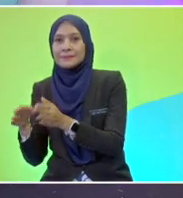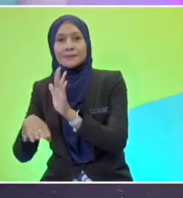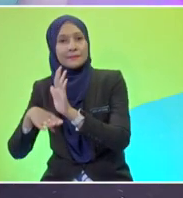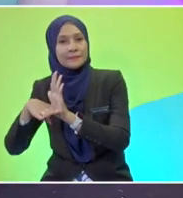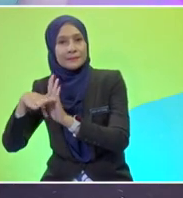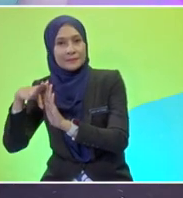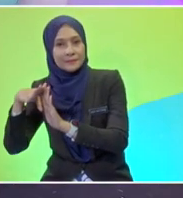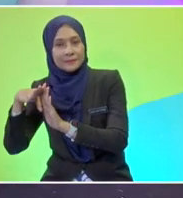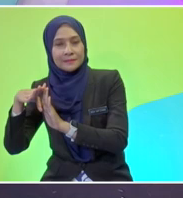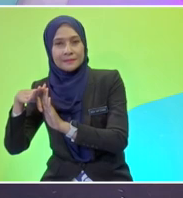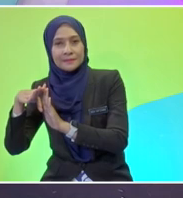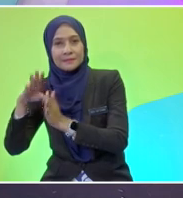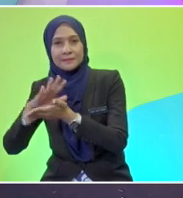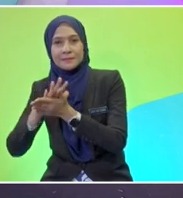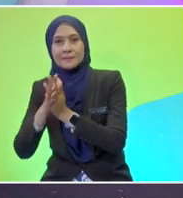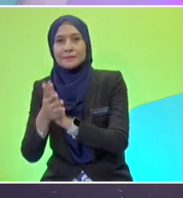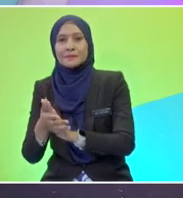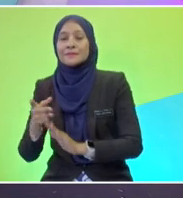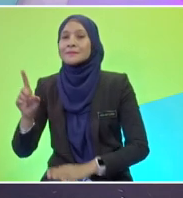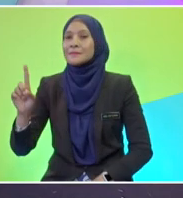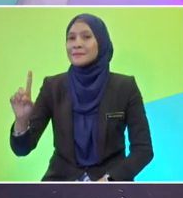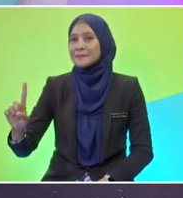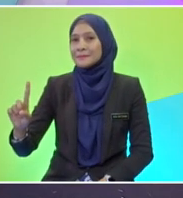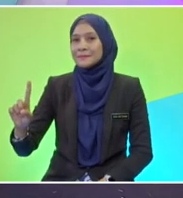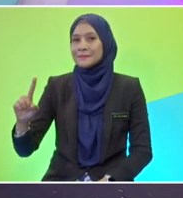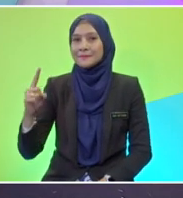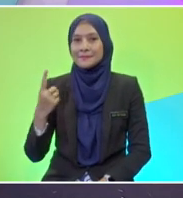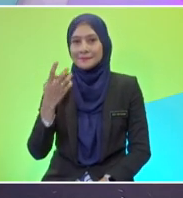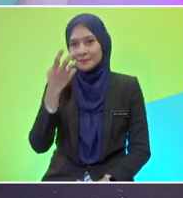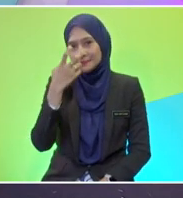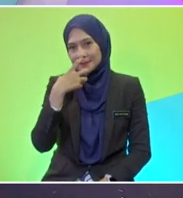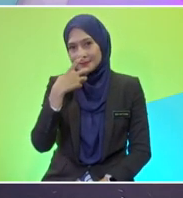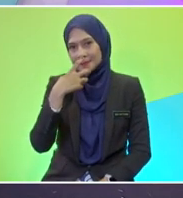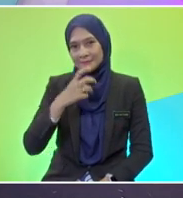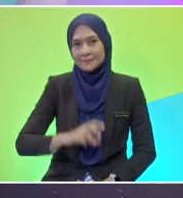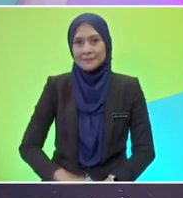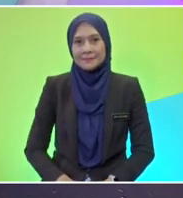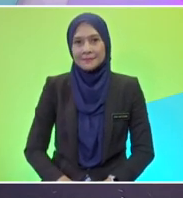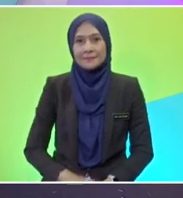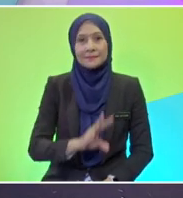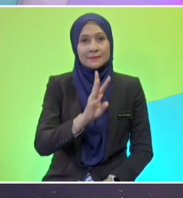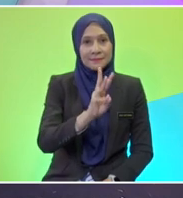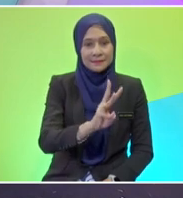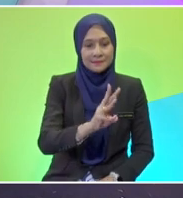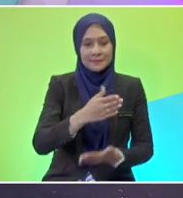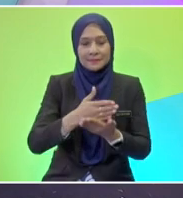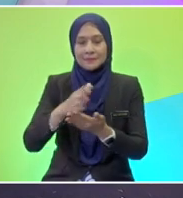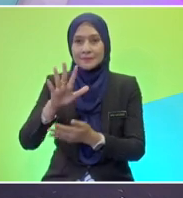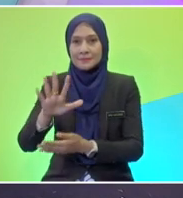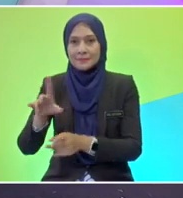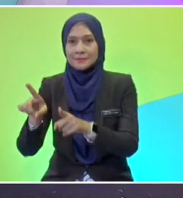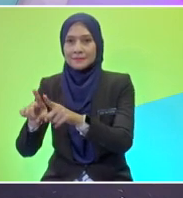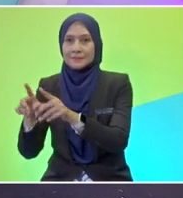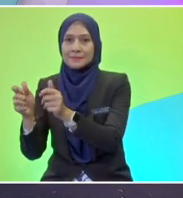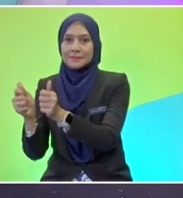tolak lima sama dengan berapa Kak Fikah? Tinggal satu je biji apple. Ya, murid-murid. Enam tolak lima sama dengan.